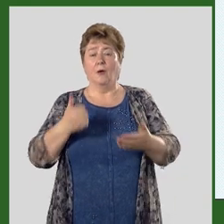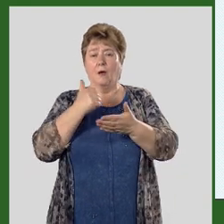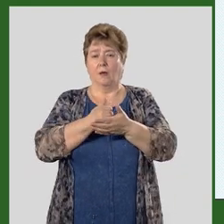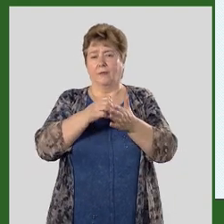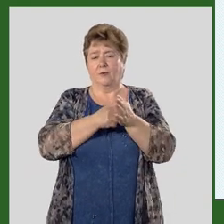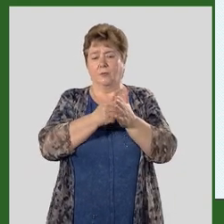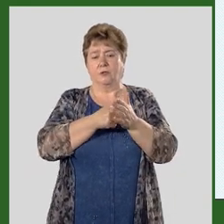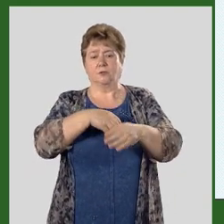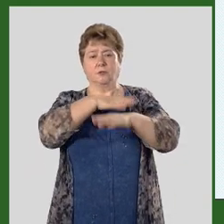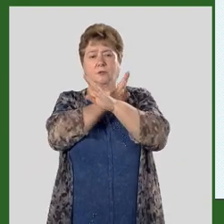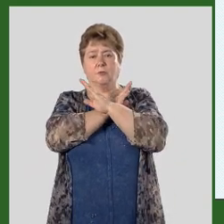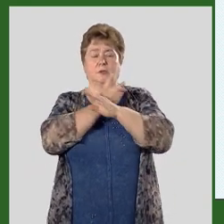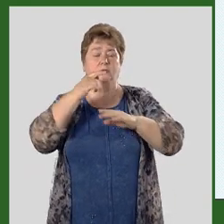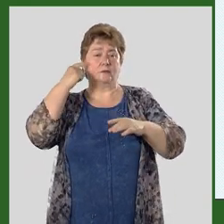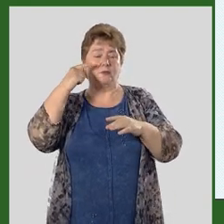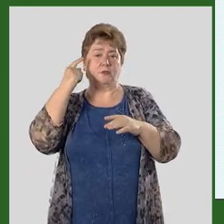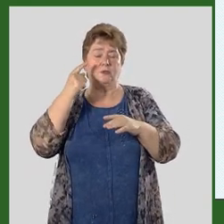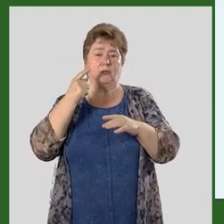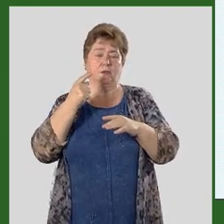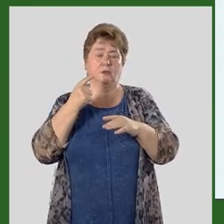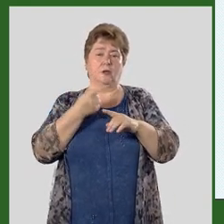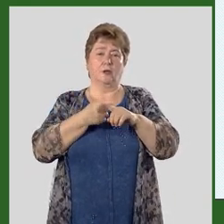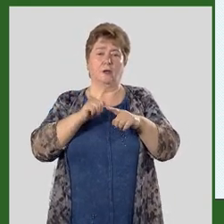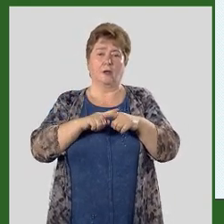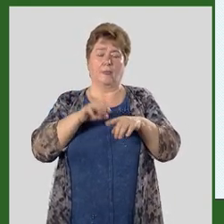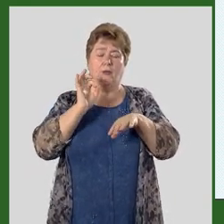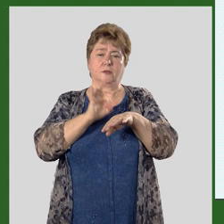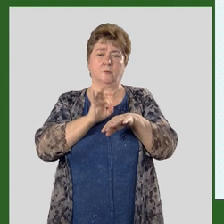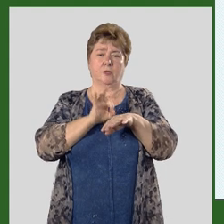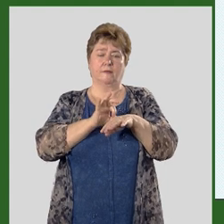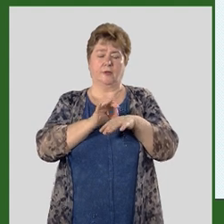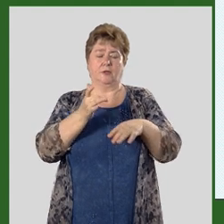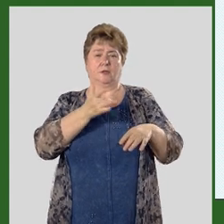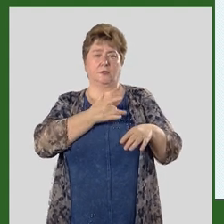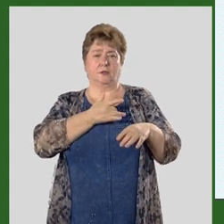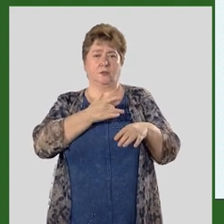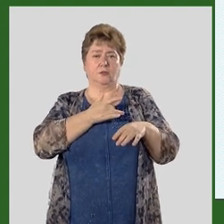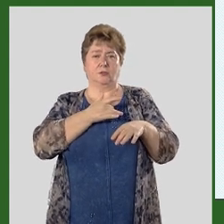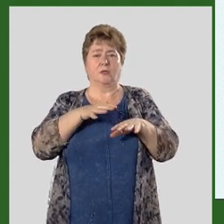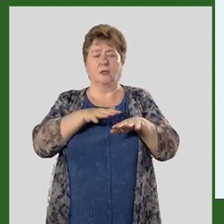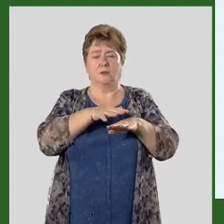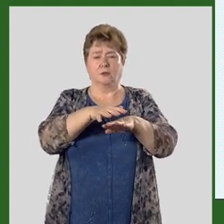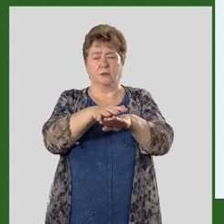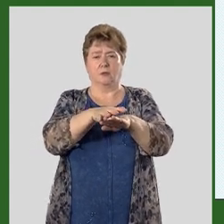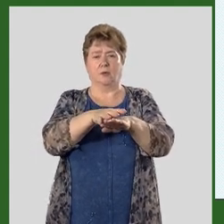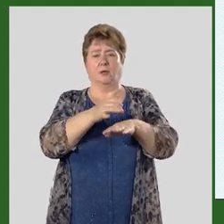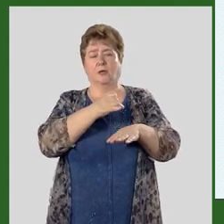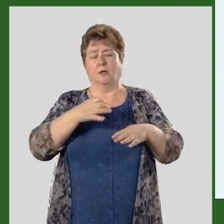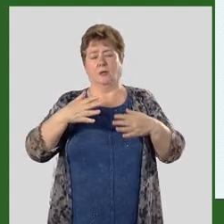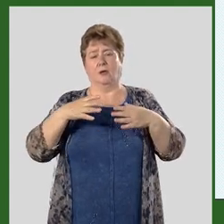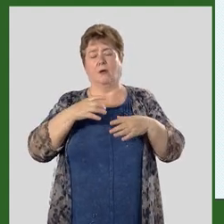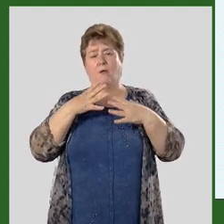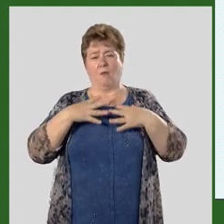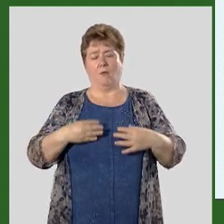Основные причины смертности в Кыргызстане – это заболевания сердечно-сосудистой системы и